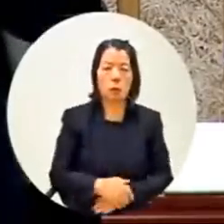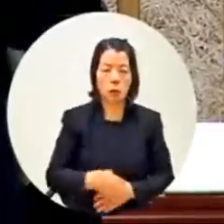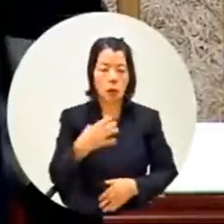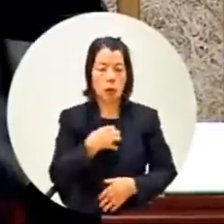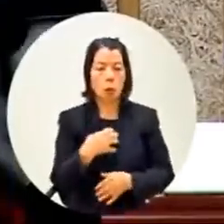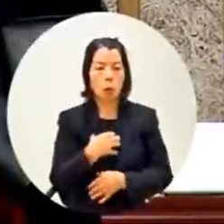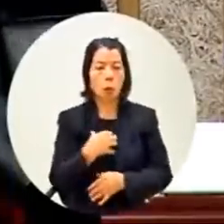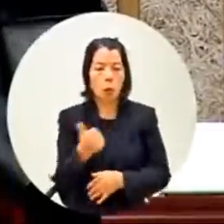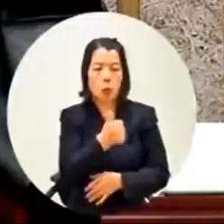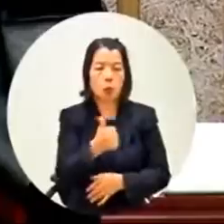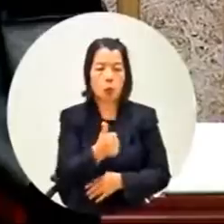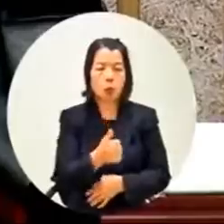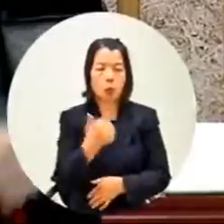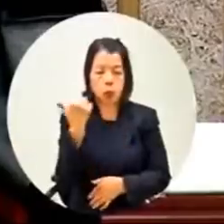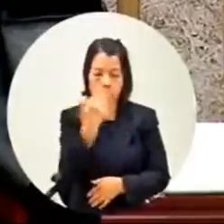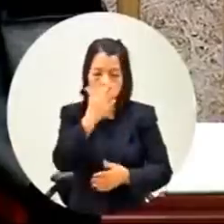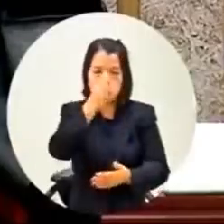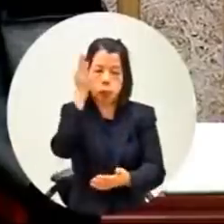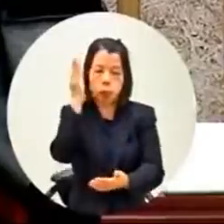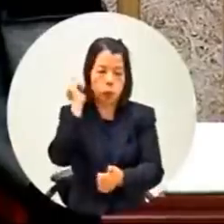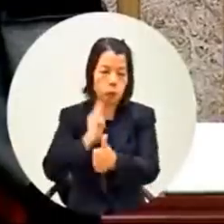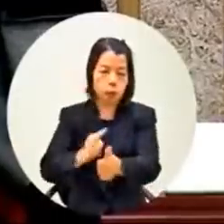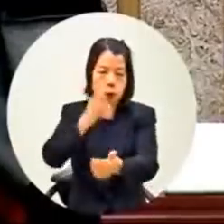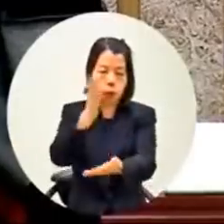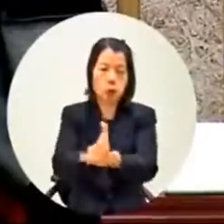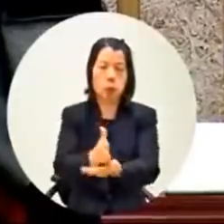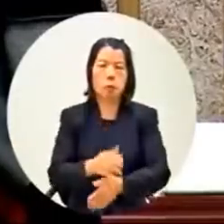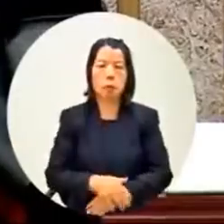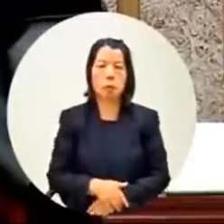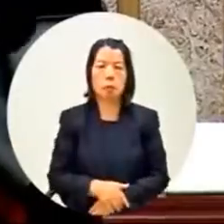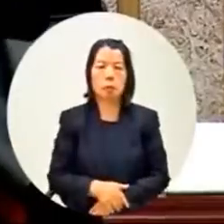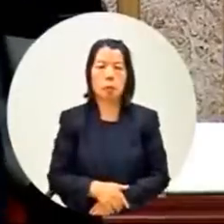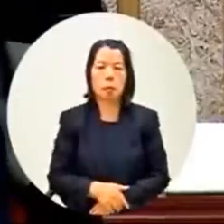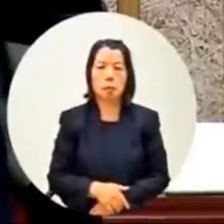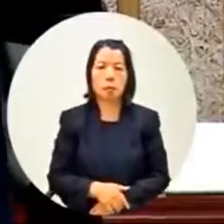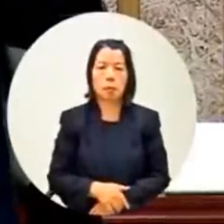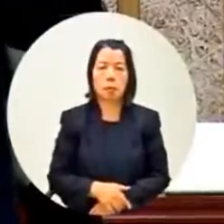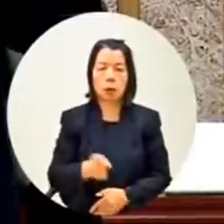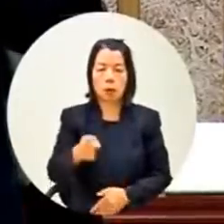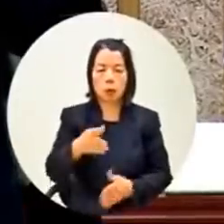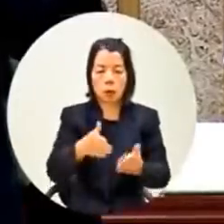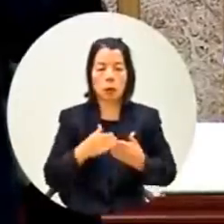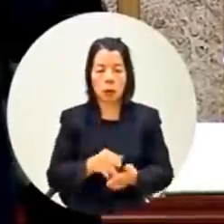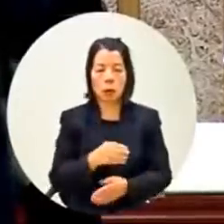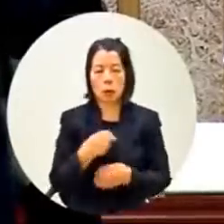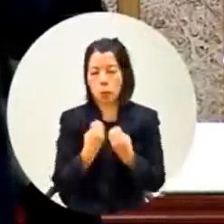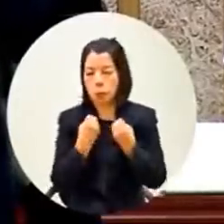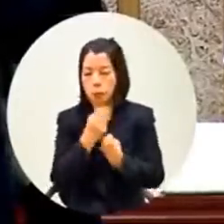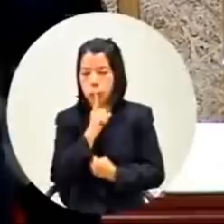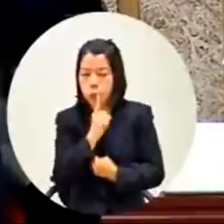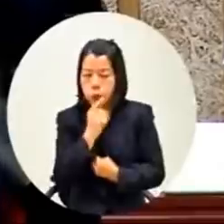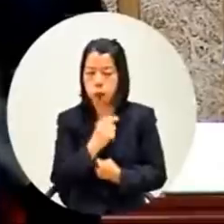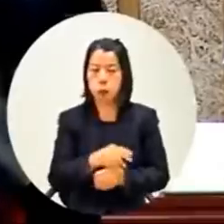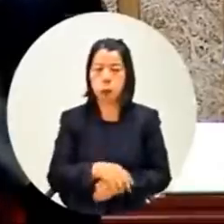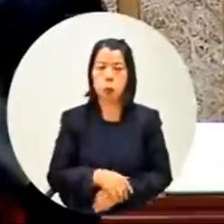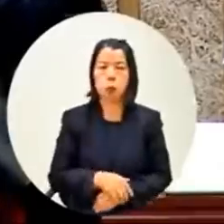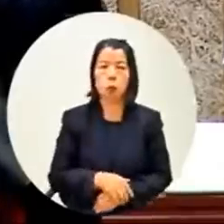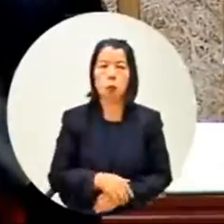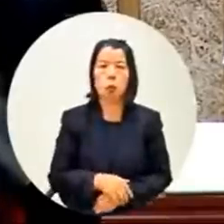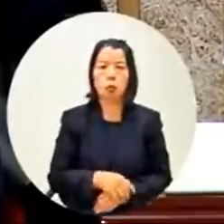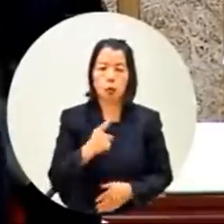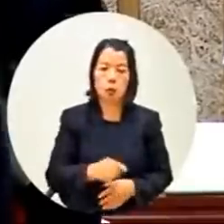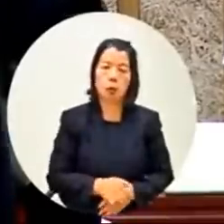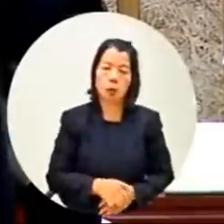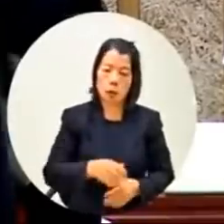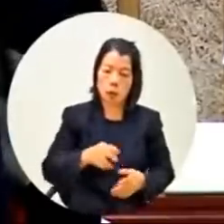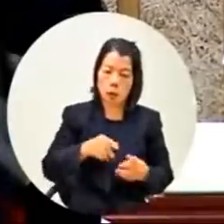市长喊咖。这个你讲了一半，后面你不敢讲出来是谁喊咖的。我再告诉你，所谓的二度